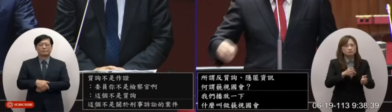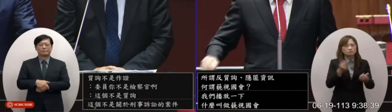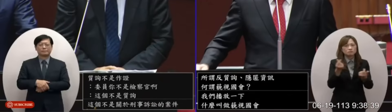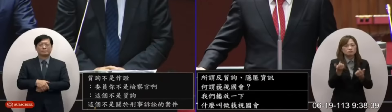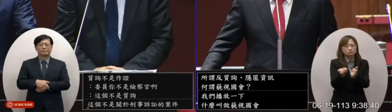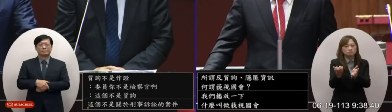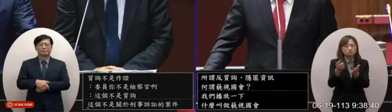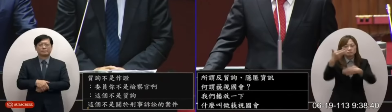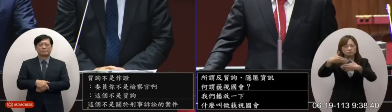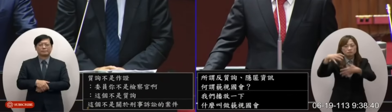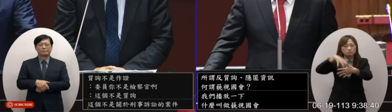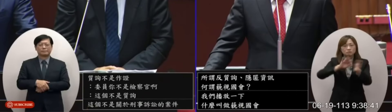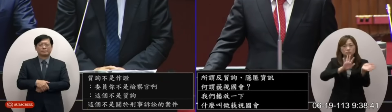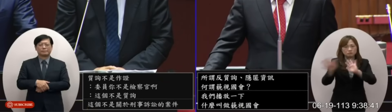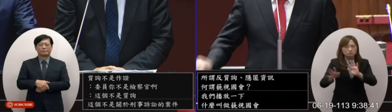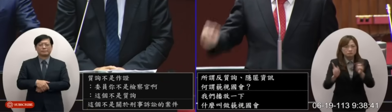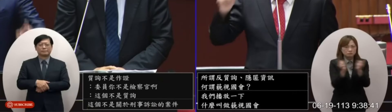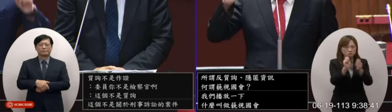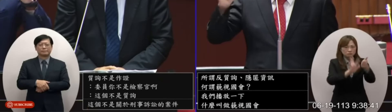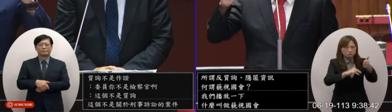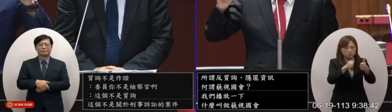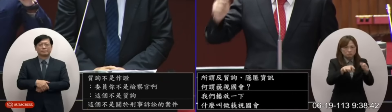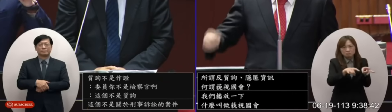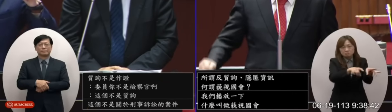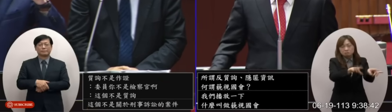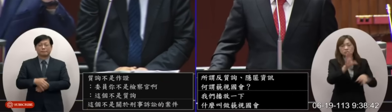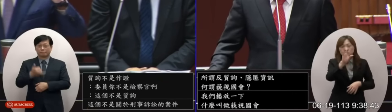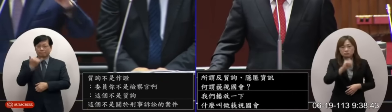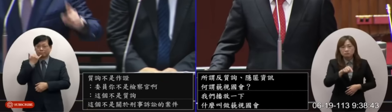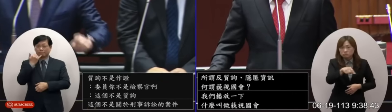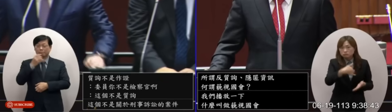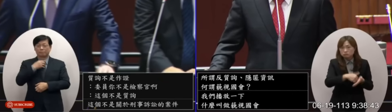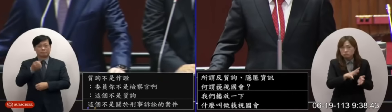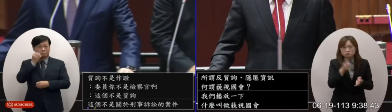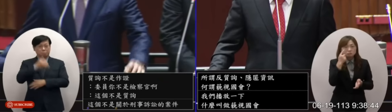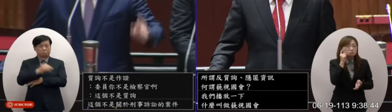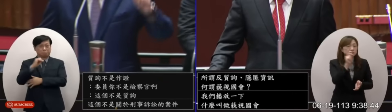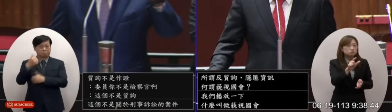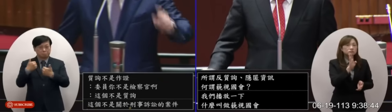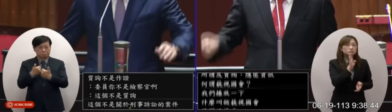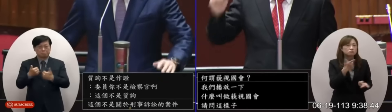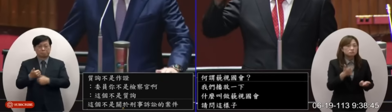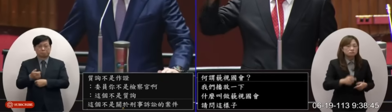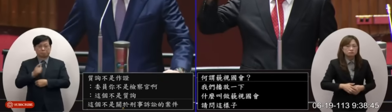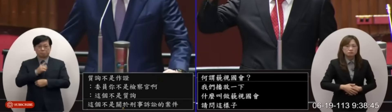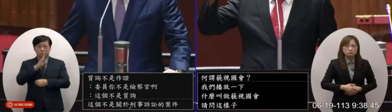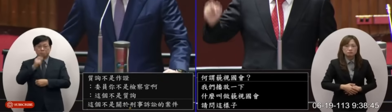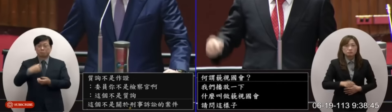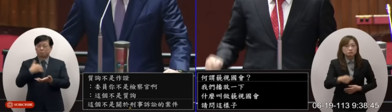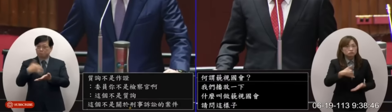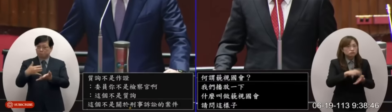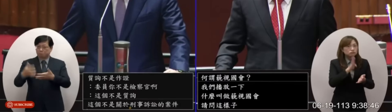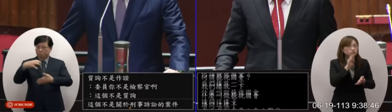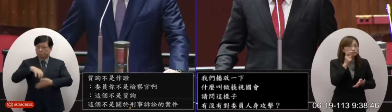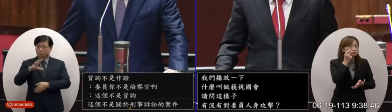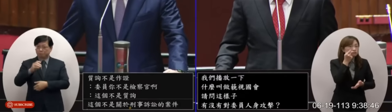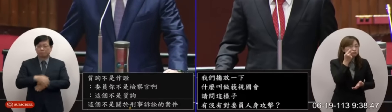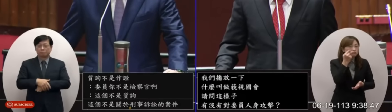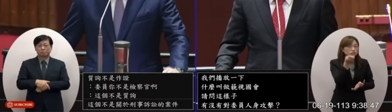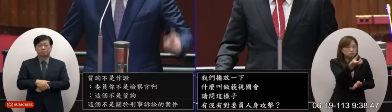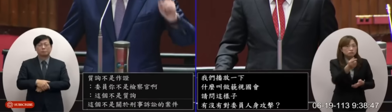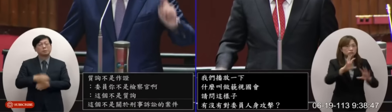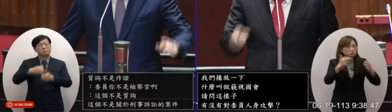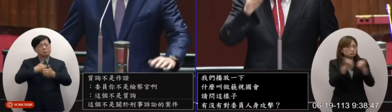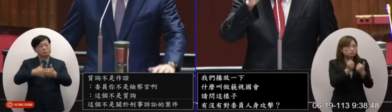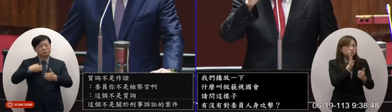有对委员人身攻击？ 这个可以 算不算？ 花莲县议会的 算， 花莲县议会的咨询也很精彩吗？ 国会